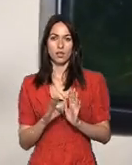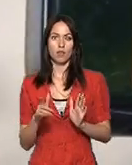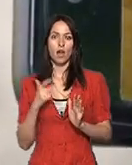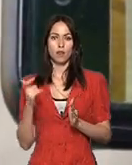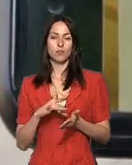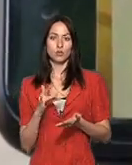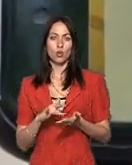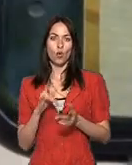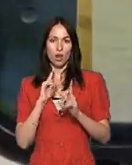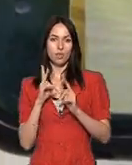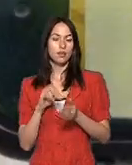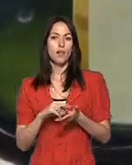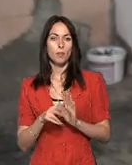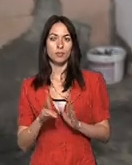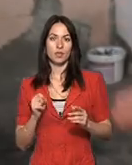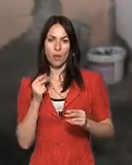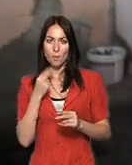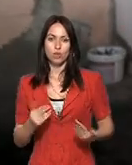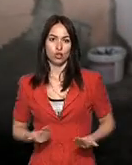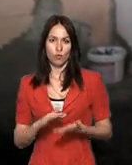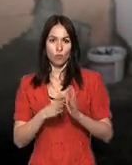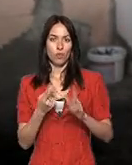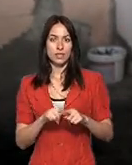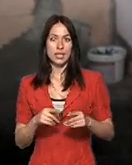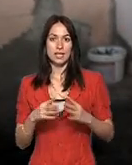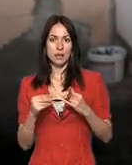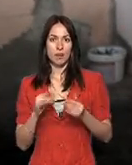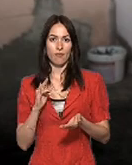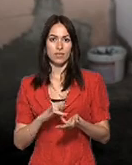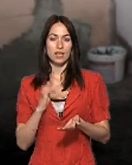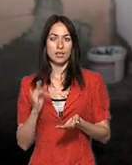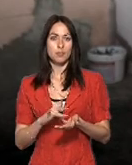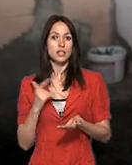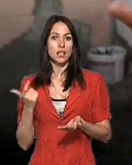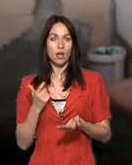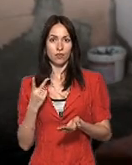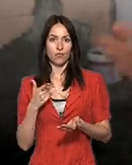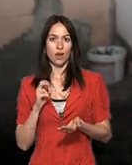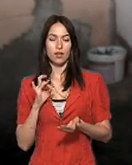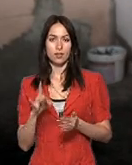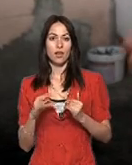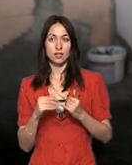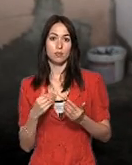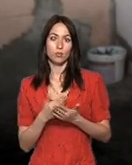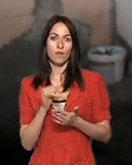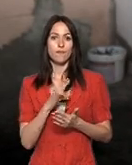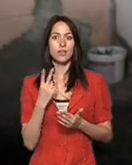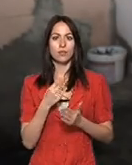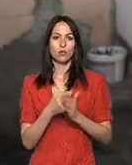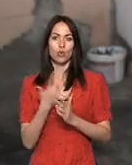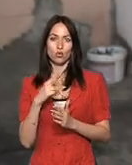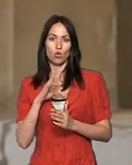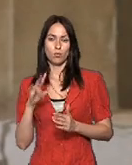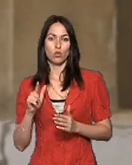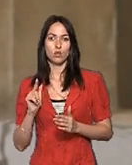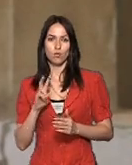міської ради не передбачено на покращення житлових умов. Це земля в центрі міста Харкова, 2 гектари землі, десь від 2 до 3 мільйонів доларів коштує